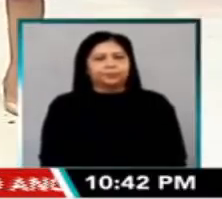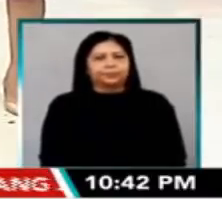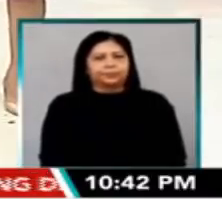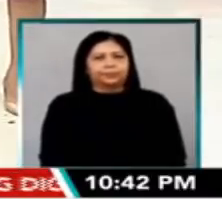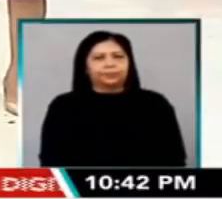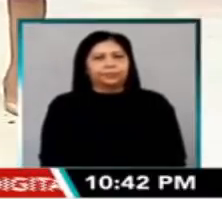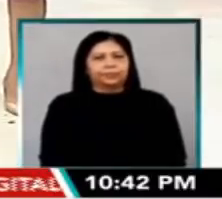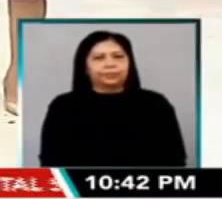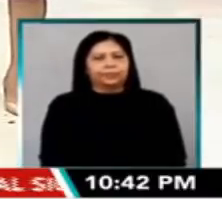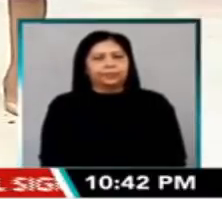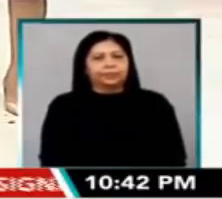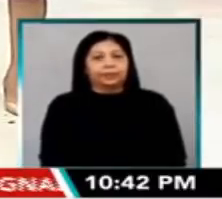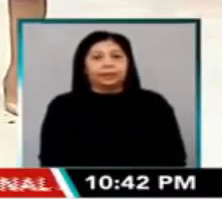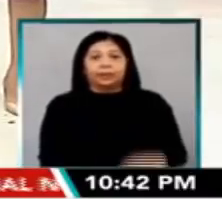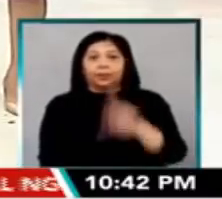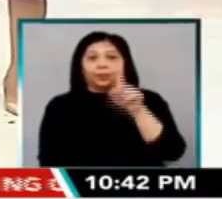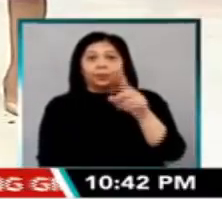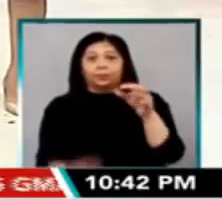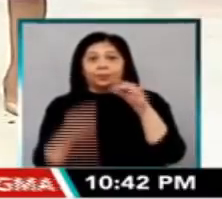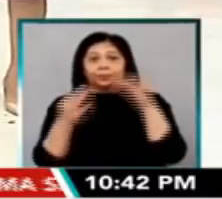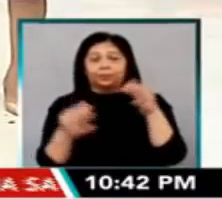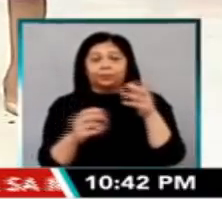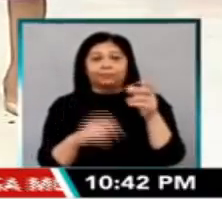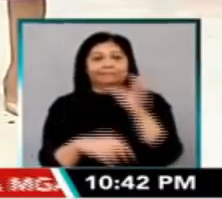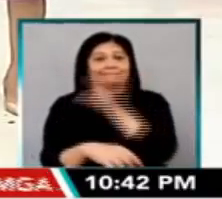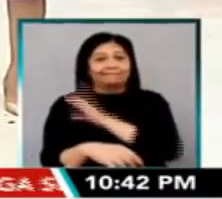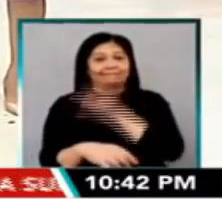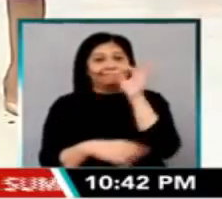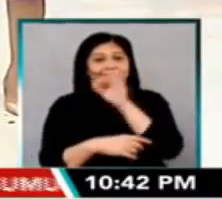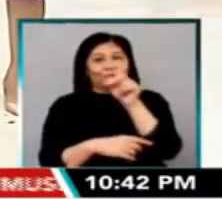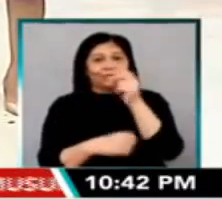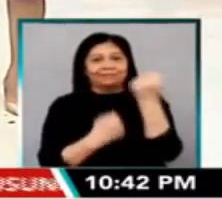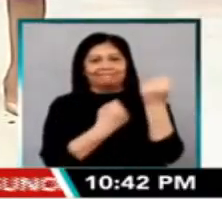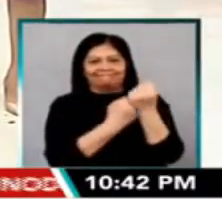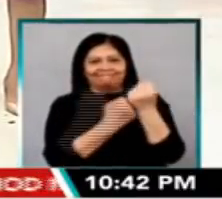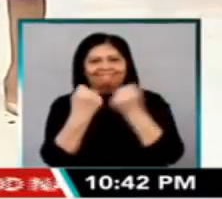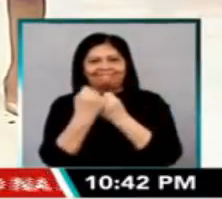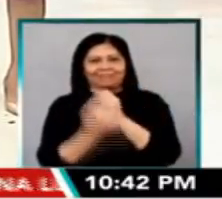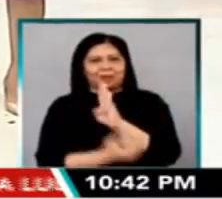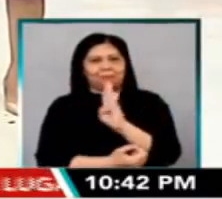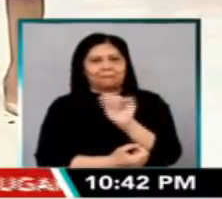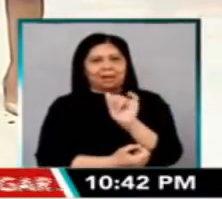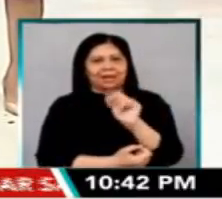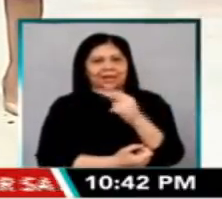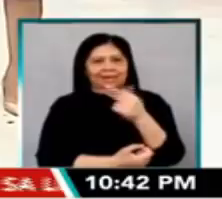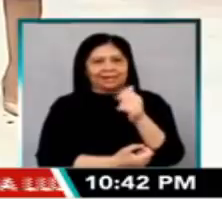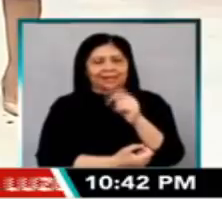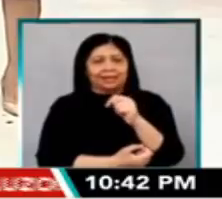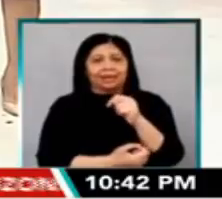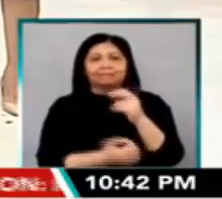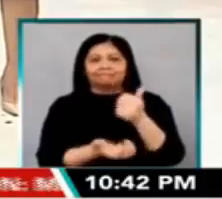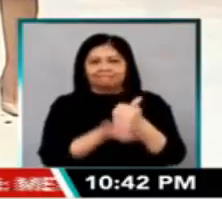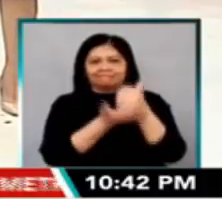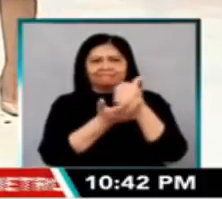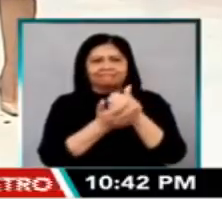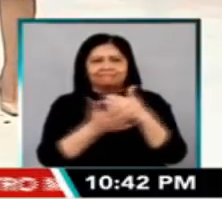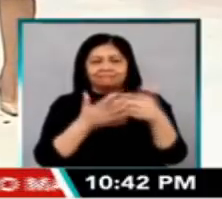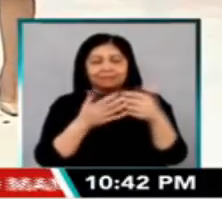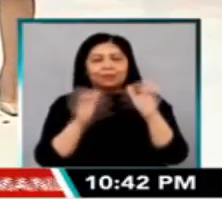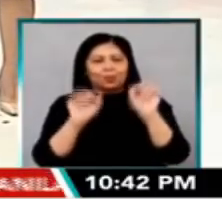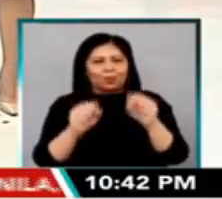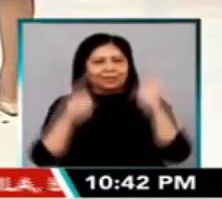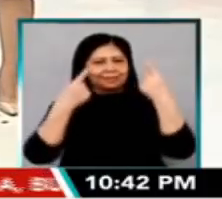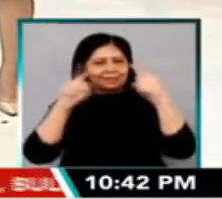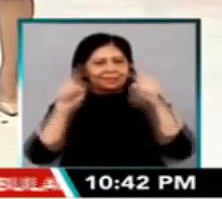Isa sa kilalang katangian ng mga Pilipino ang bayanihan. Basta't nagtutulong-tulong, kahit ano pwedeng ma-achieve. Patuloy dyan ang